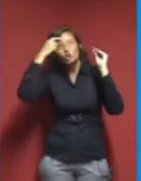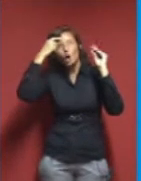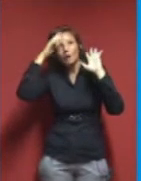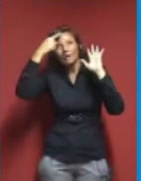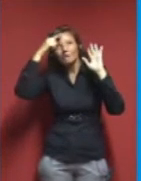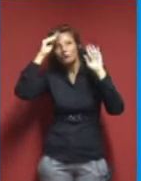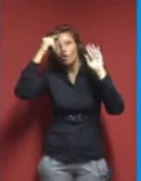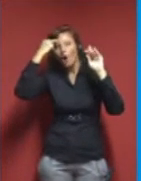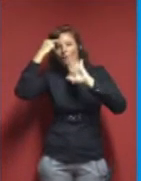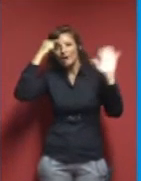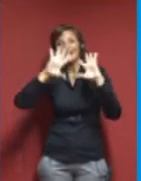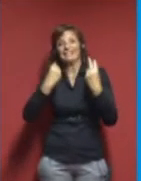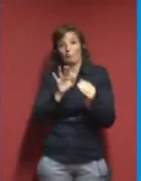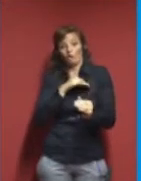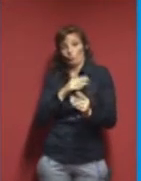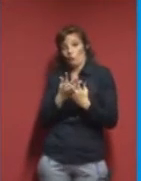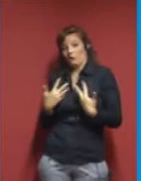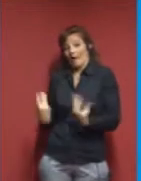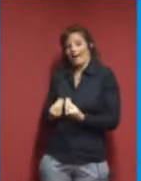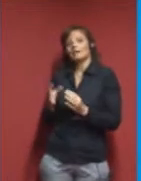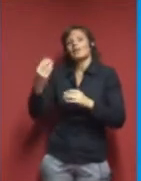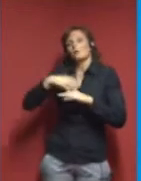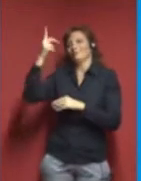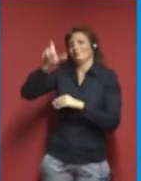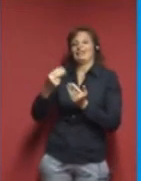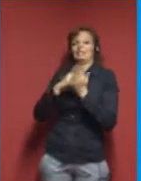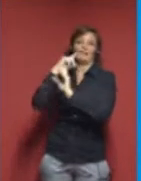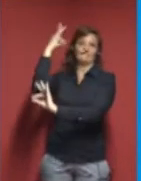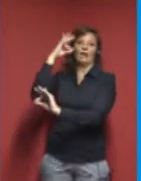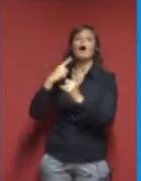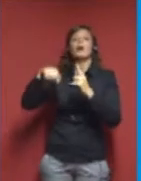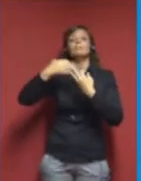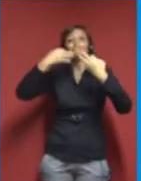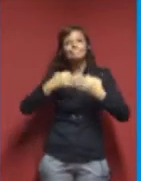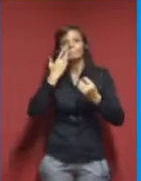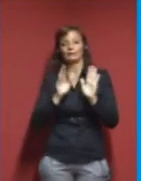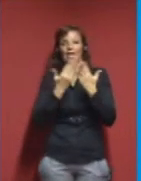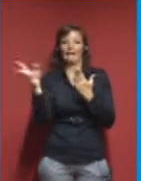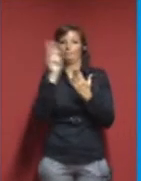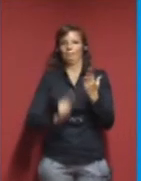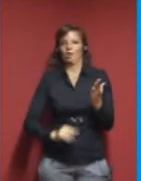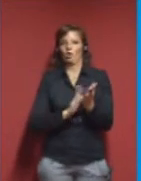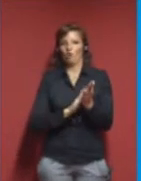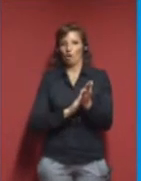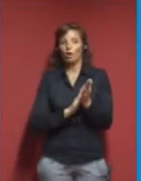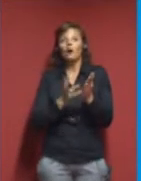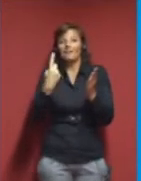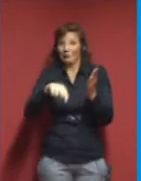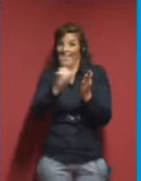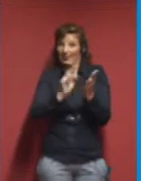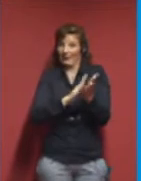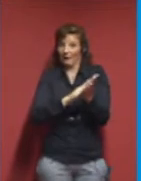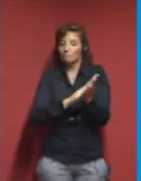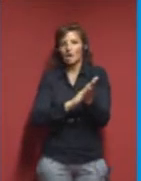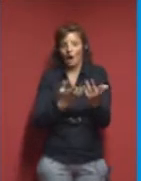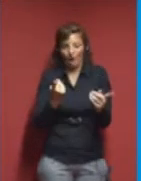alcuni studenti ed un designer eccezionale, abbiamo scritto un libro che sarà